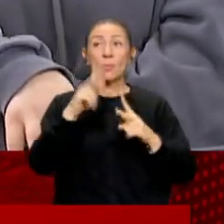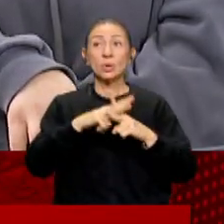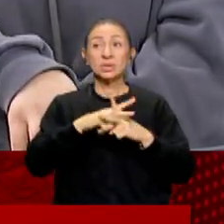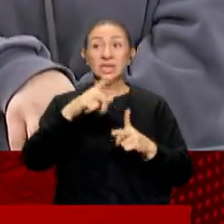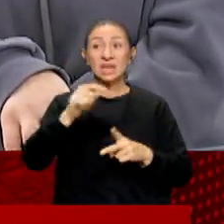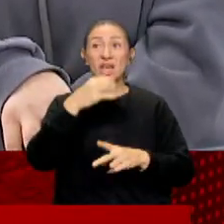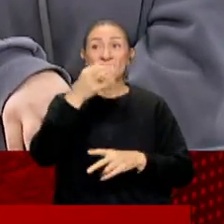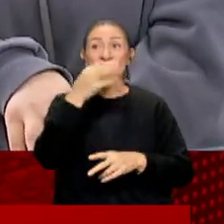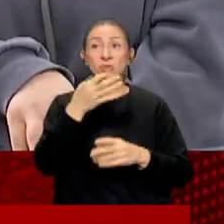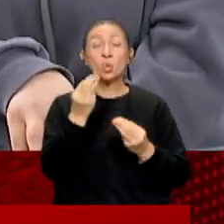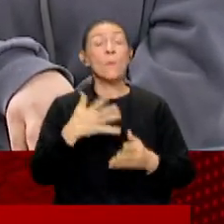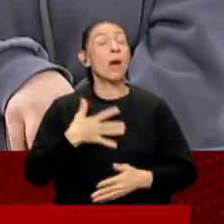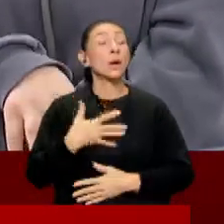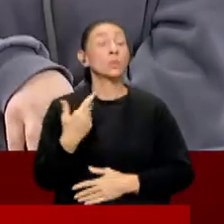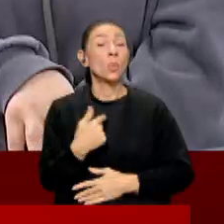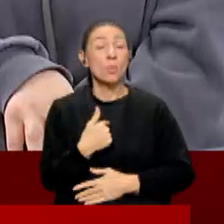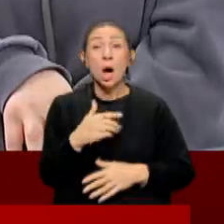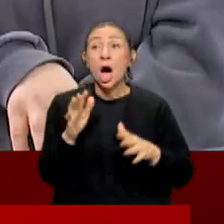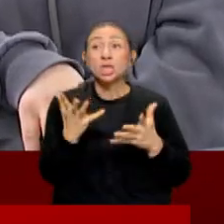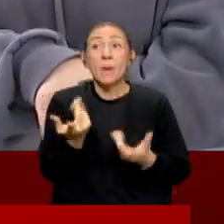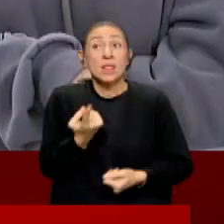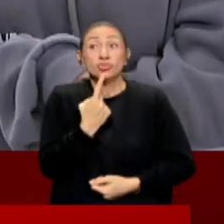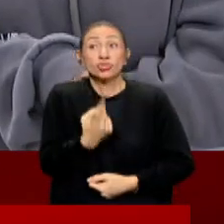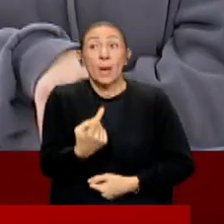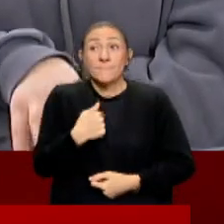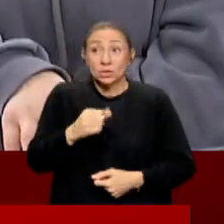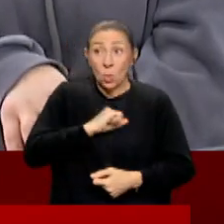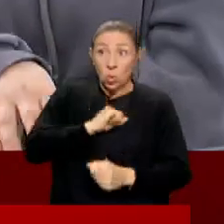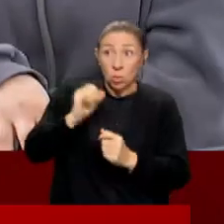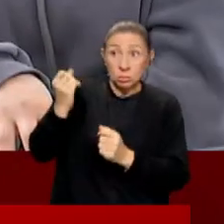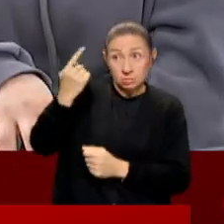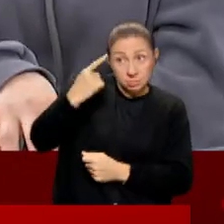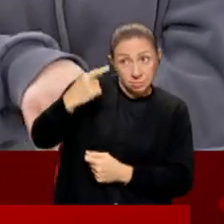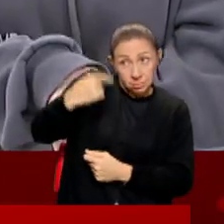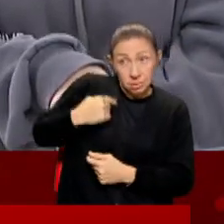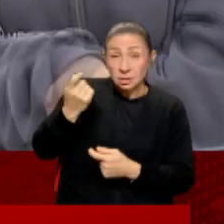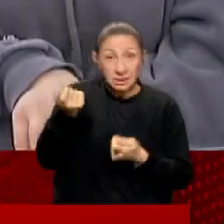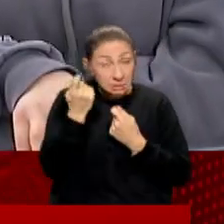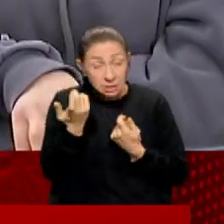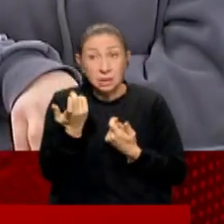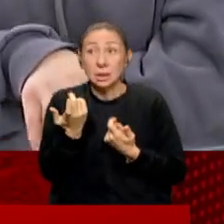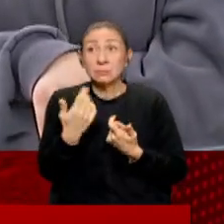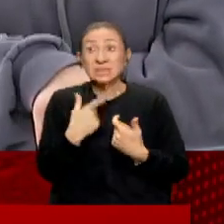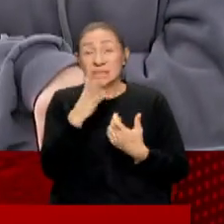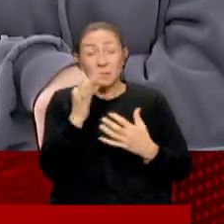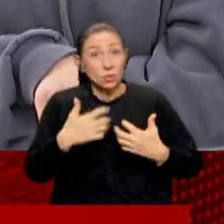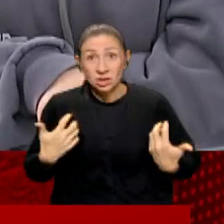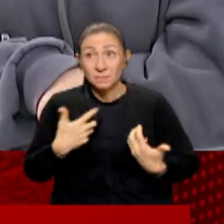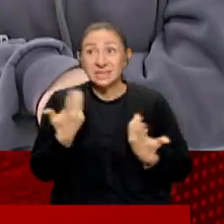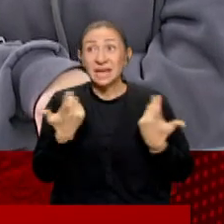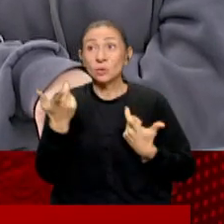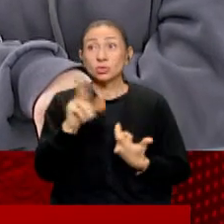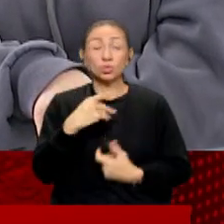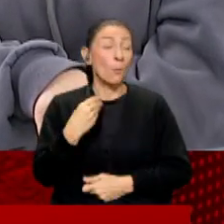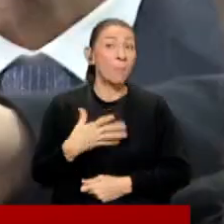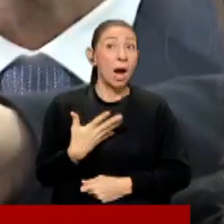polislerin ifadesini çok merak ediyorum. Acaba ne diyecekler? Bizi korkuttular mı? Üstten bir baskı mı geldi? Biz kime güveneceğiz? Biz nerede öleceğiz? Ben şu